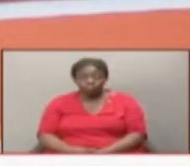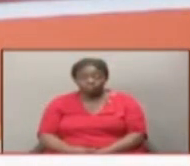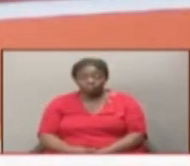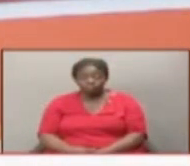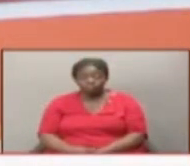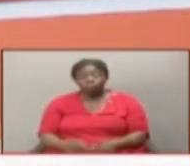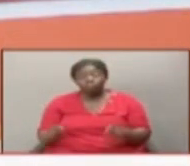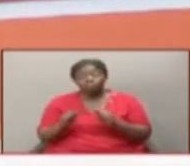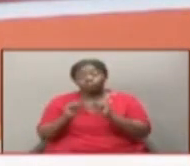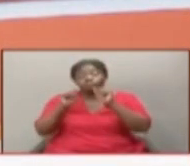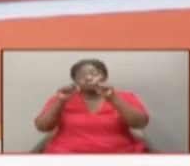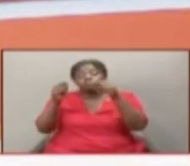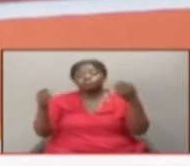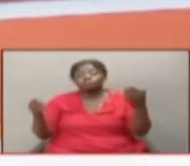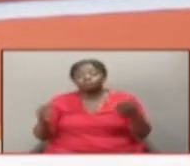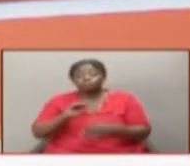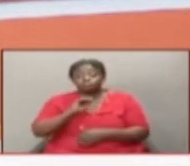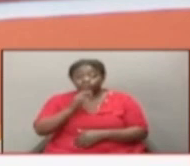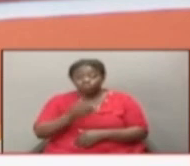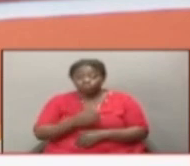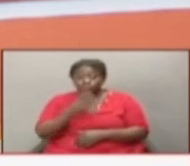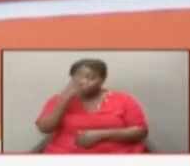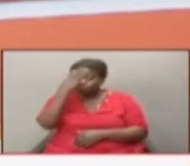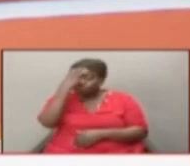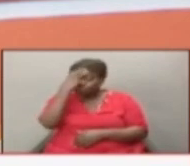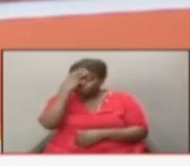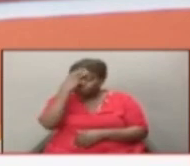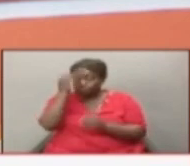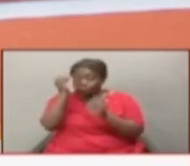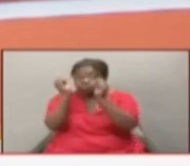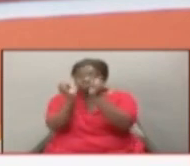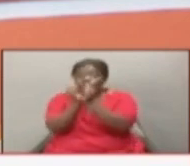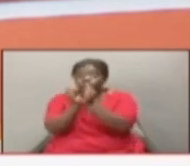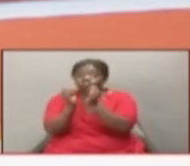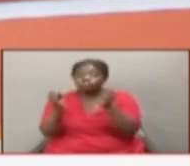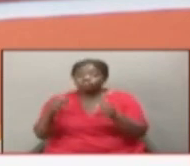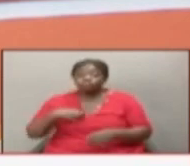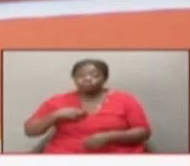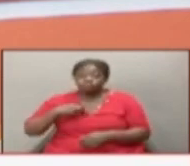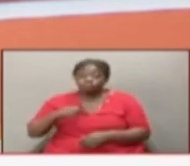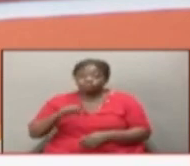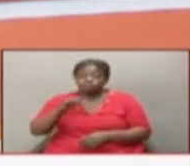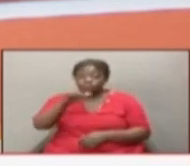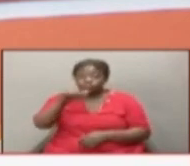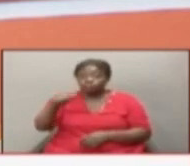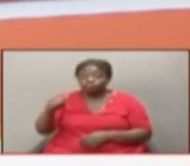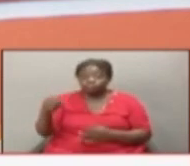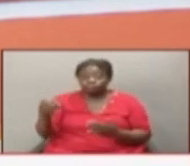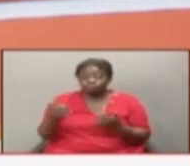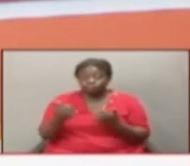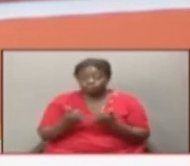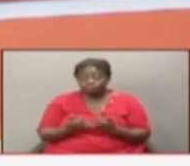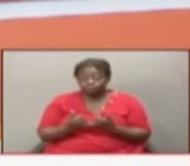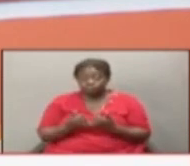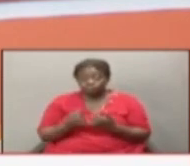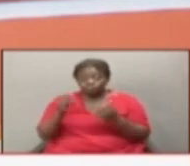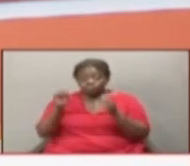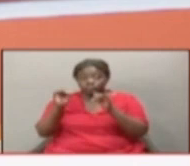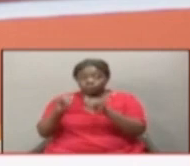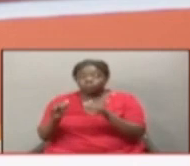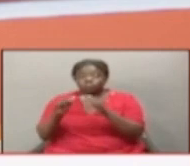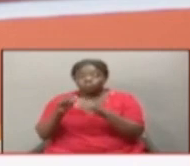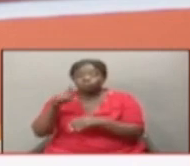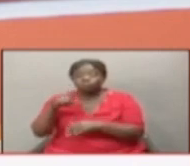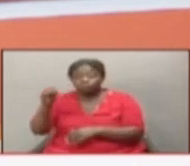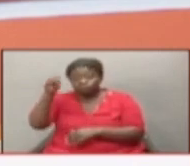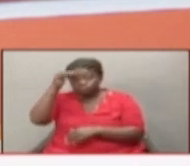Gegafe yateka nkutwale waliwo omukazi aswadde bamukwatidde mu ngoye za Muggyawe yaleka mu maka ne bamutwala ku